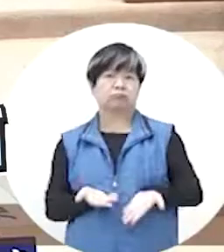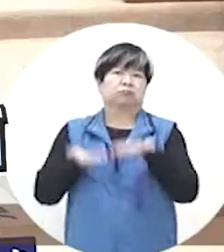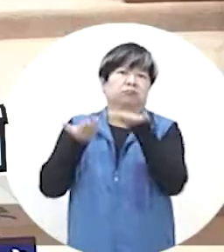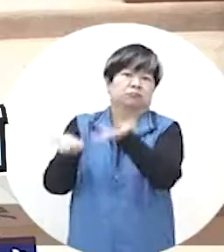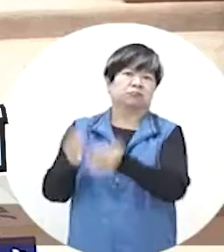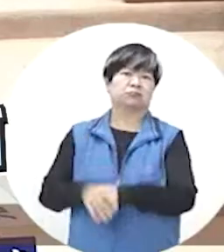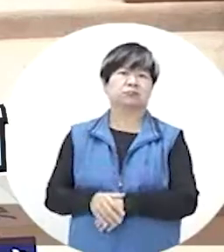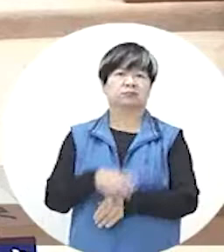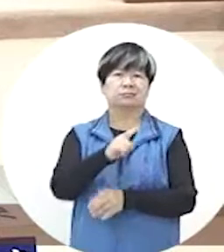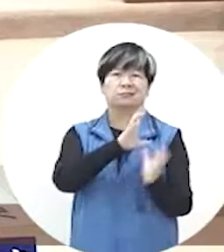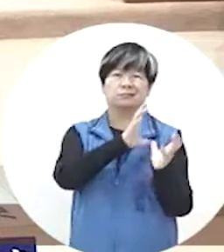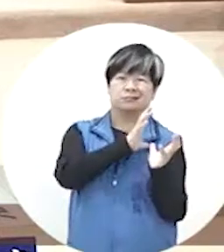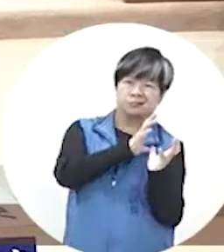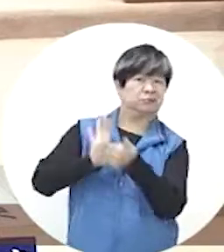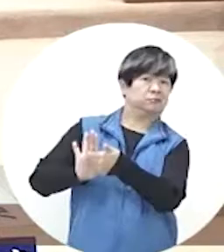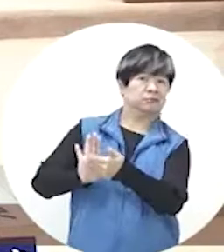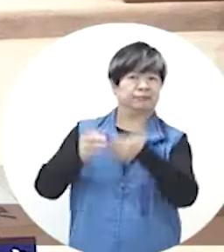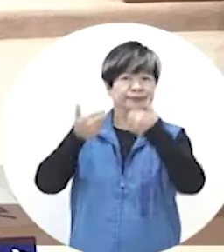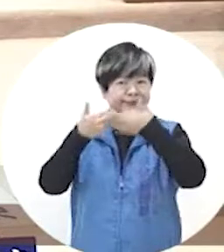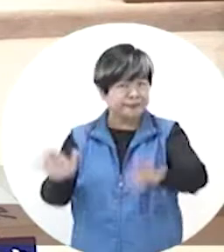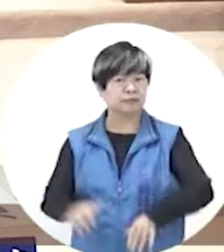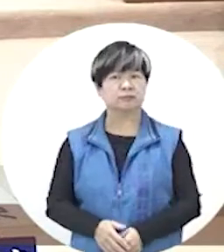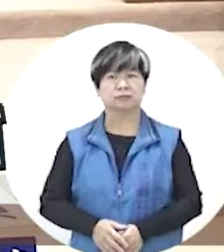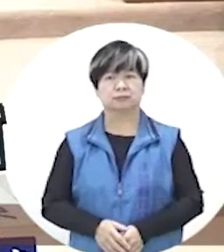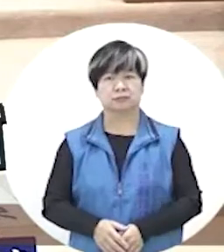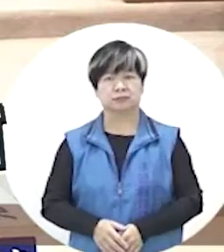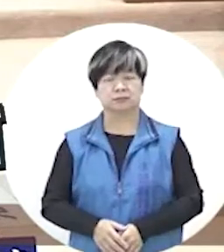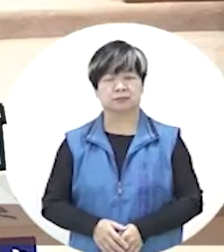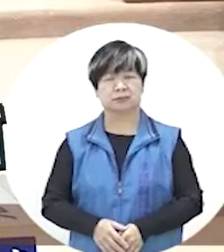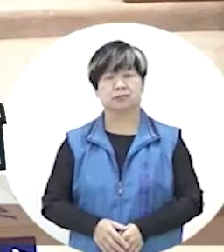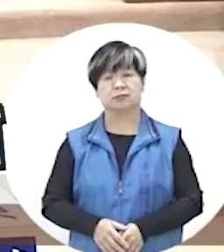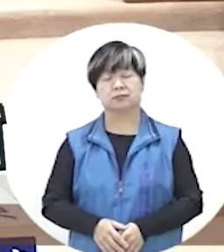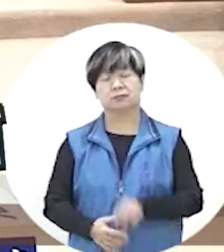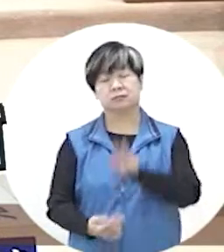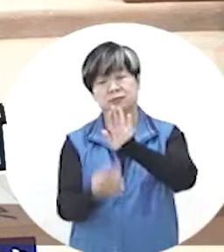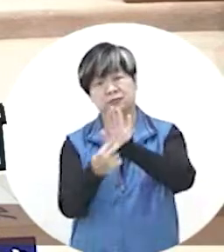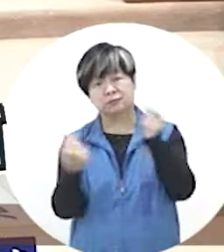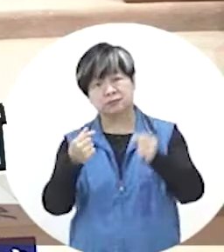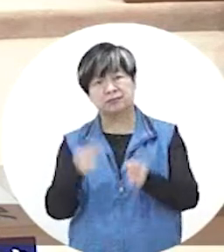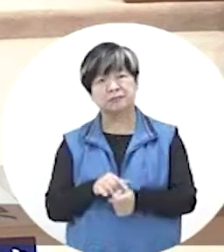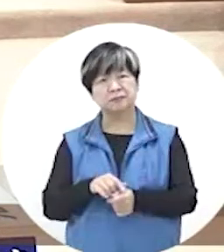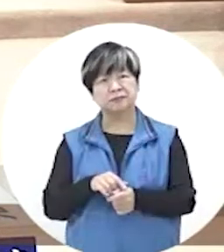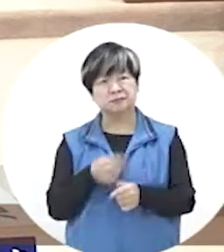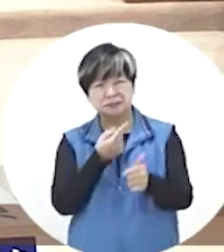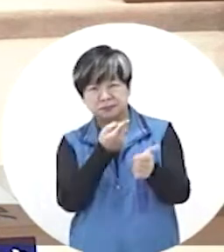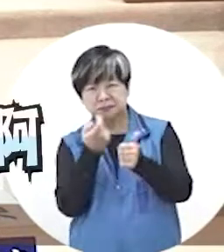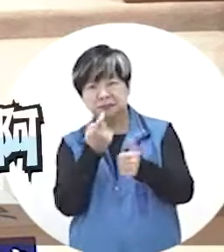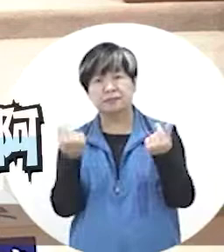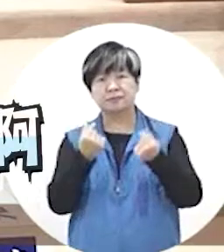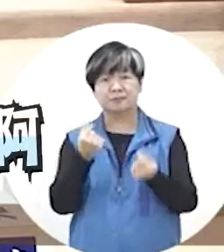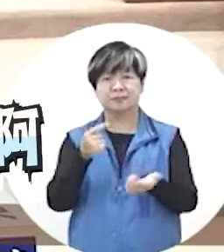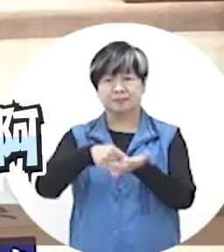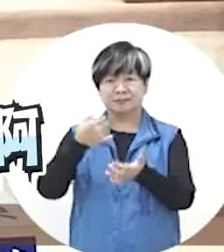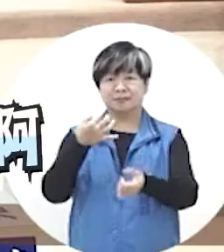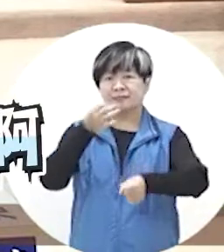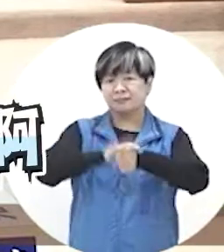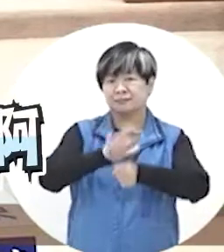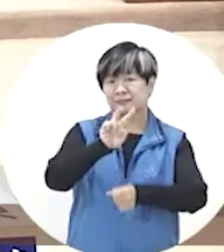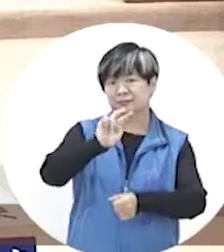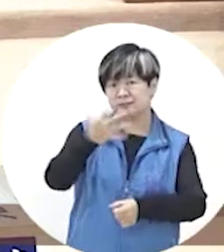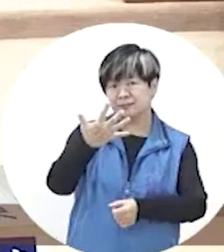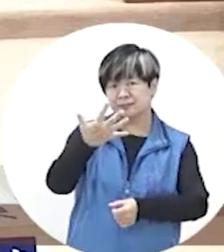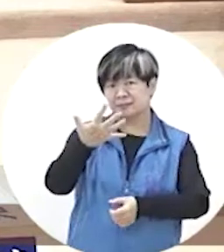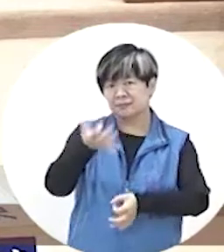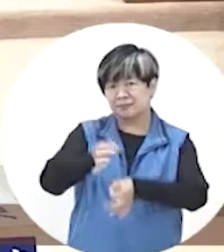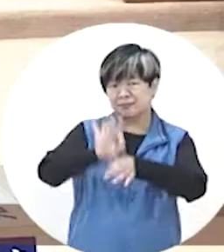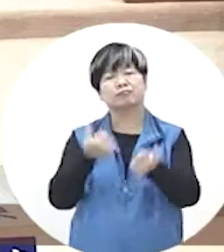说他就觉得是一个负担啊，我干脆不要做嘛。所以我觉得在比如说跟提高管委会的诱因这方面，比如一场2500是不是可以再增加一些啊，